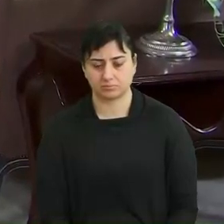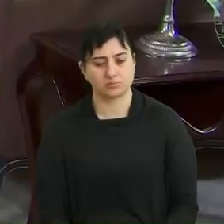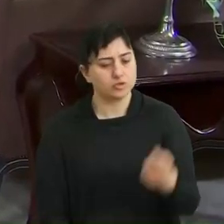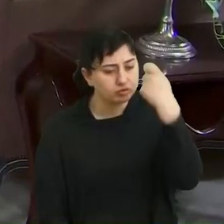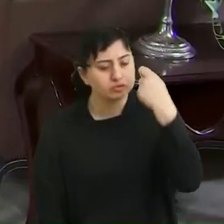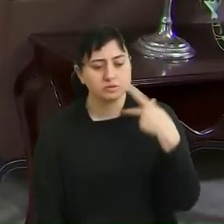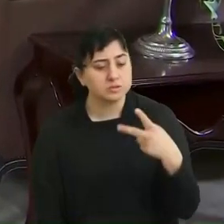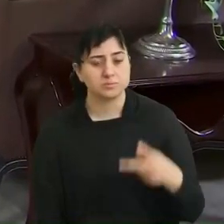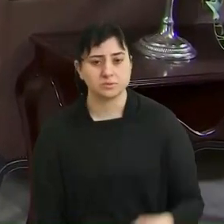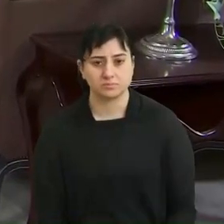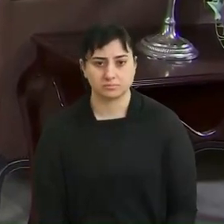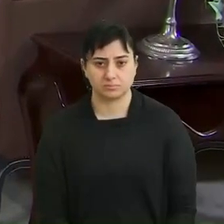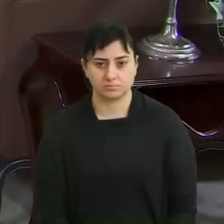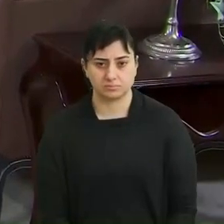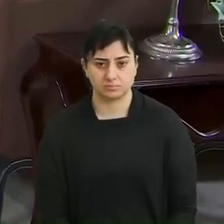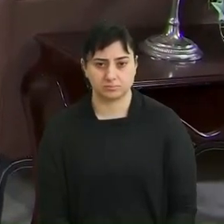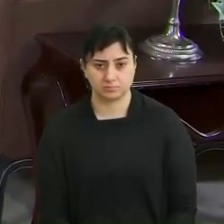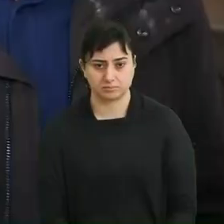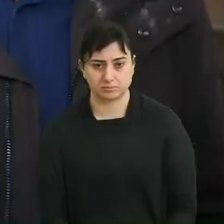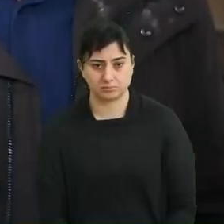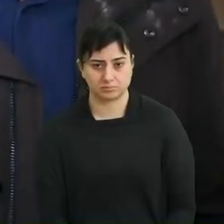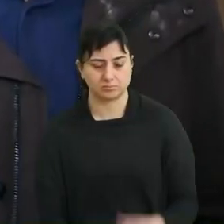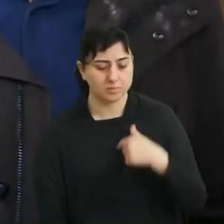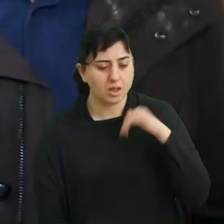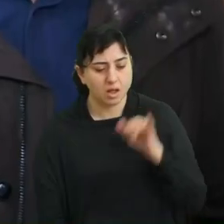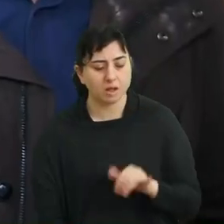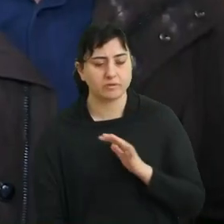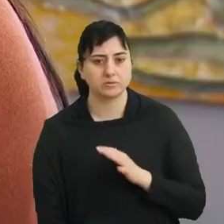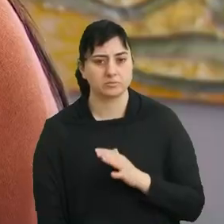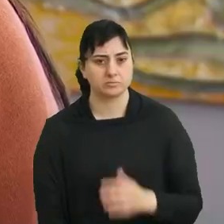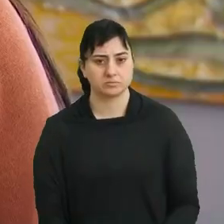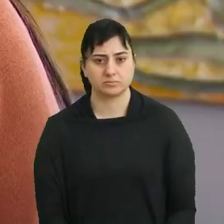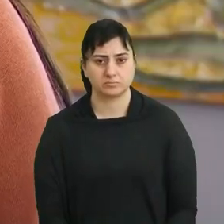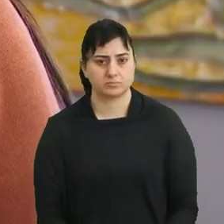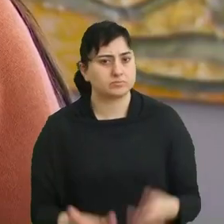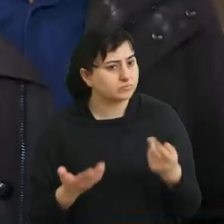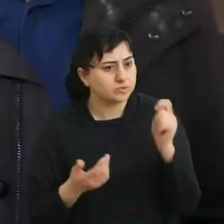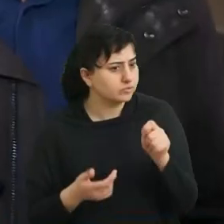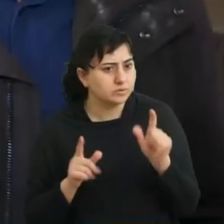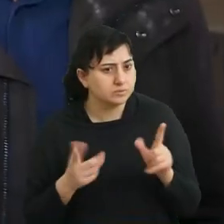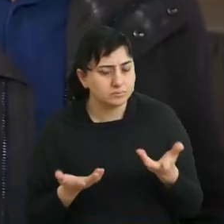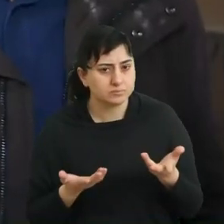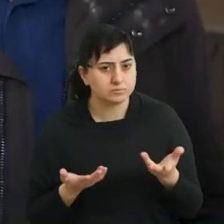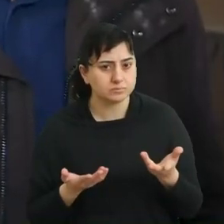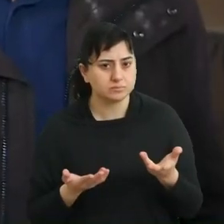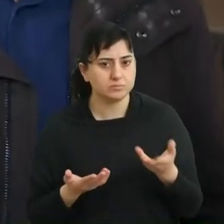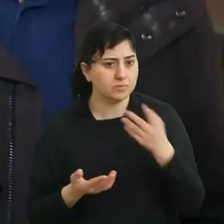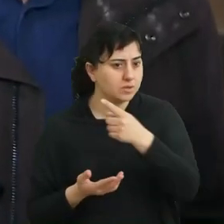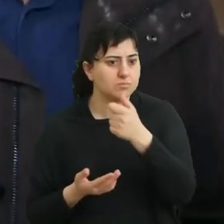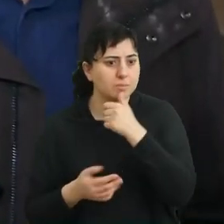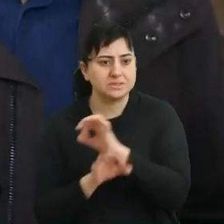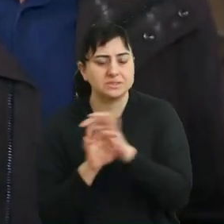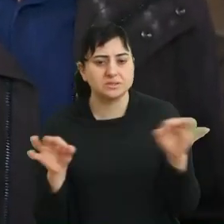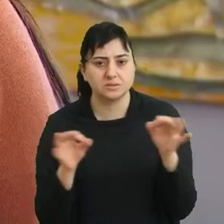Vur aşkım vur, ben hak ettim. Ne demek diye vurayım ya? Ne demek diye vurayım ya? Ya adam sizi